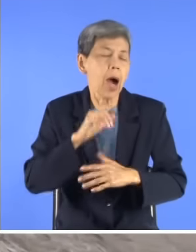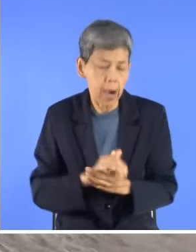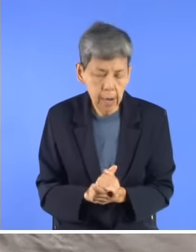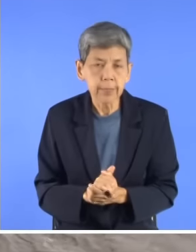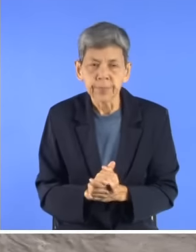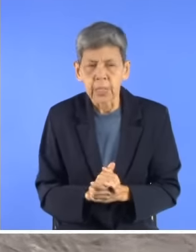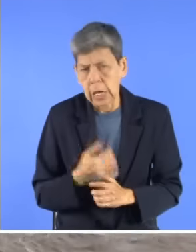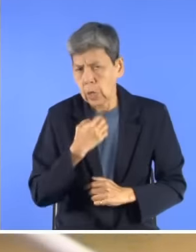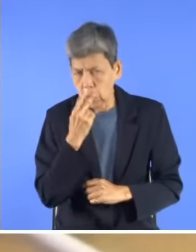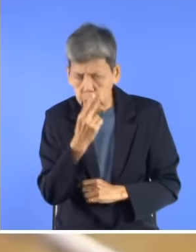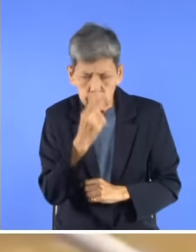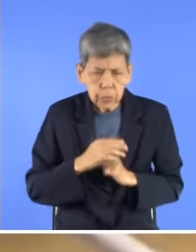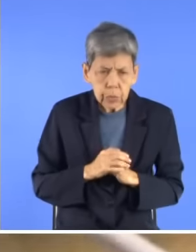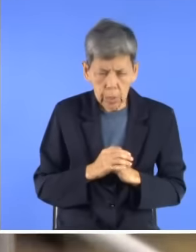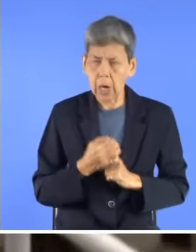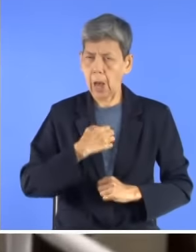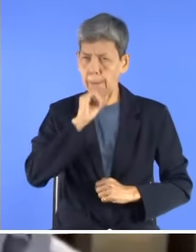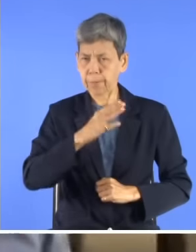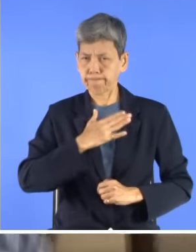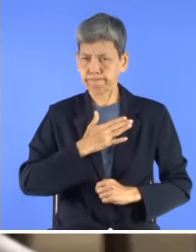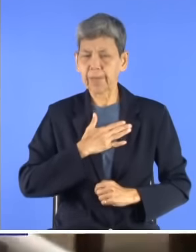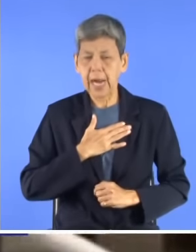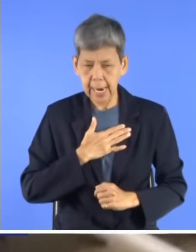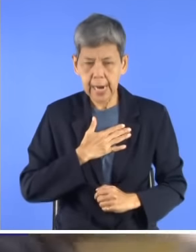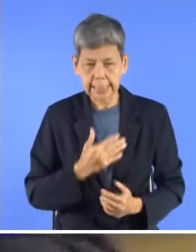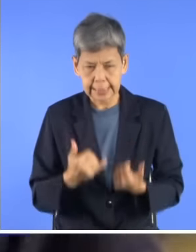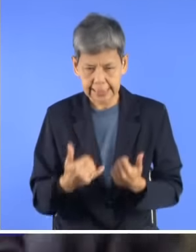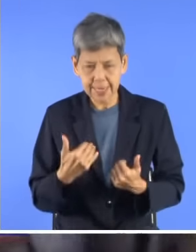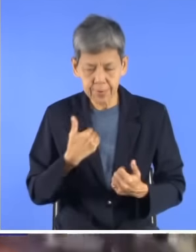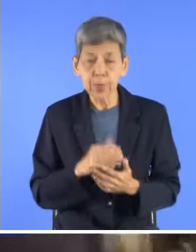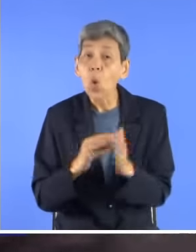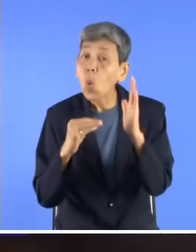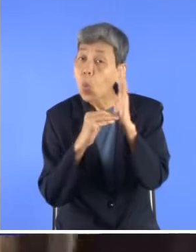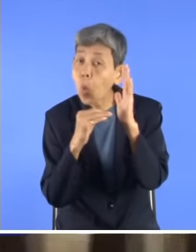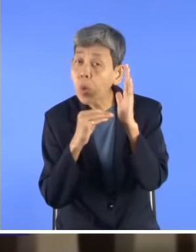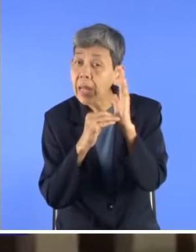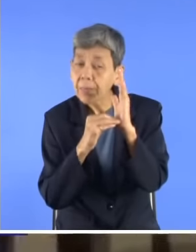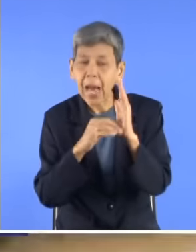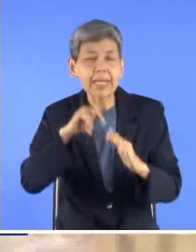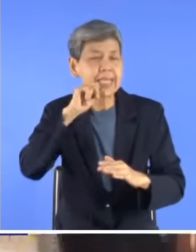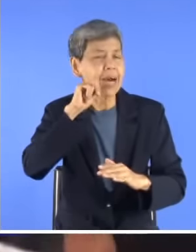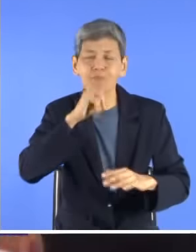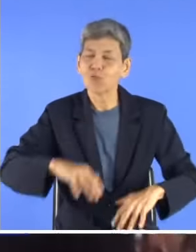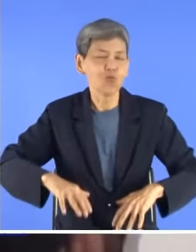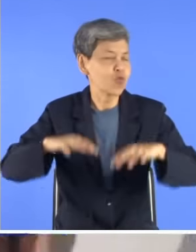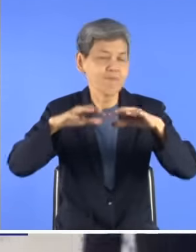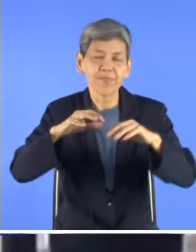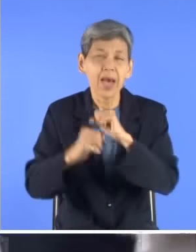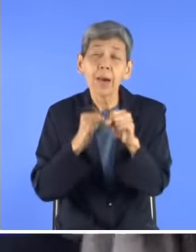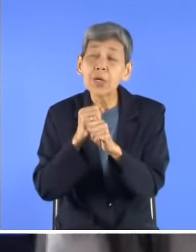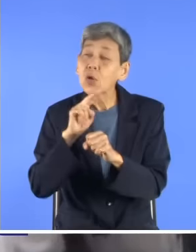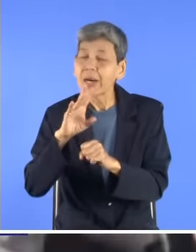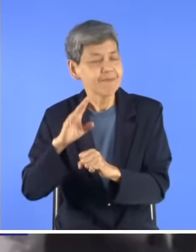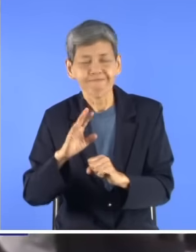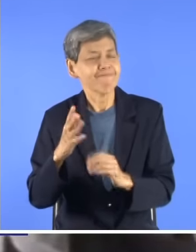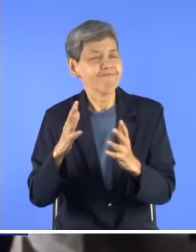ะครับก็ได้ออกมาการันตีนะครับยืนยันเลยว่าเนี่ยฮะกรุงเทพมหานครเนี่ยน้ำจะไม่ท่วมเหมือนปี54ห